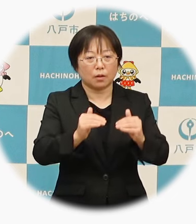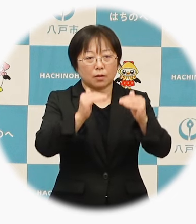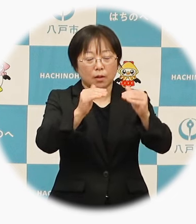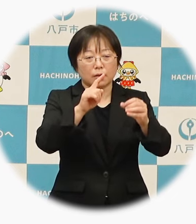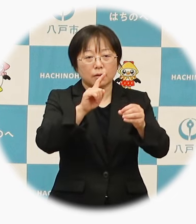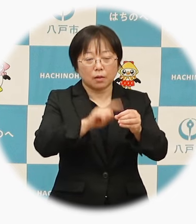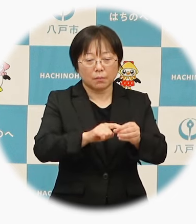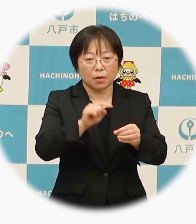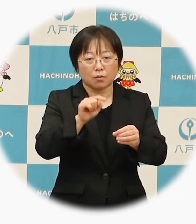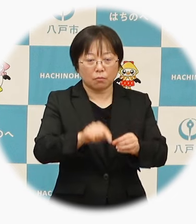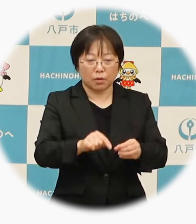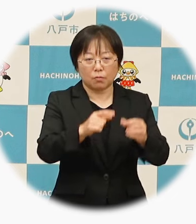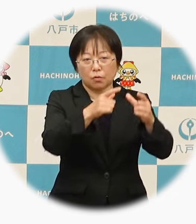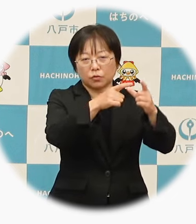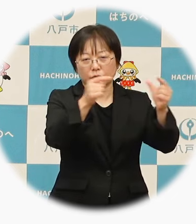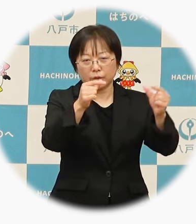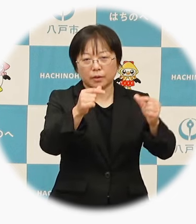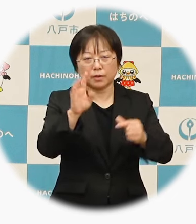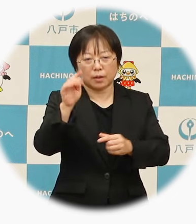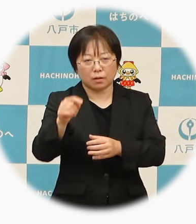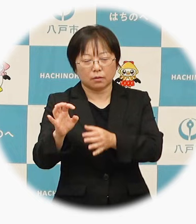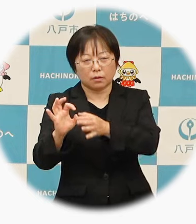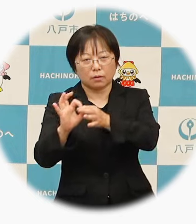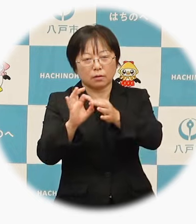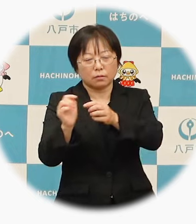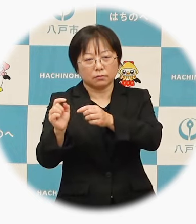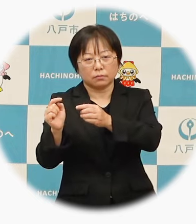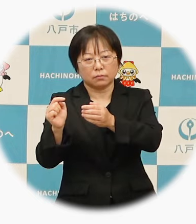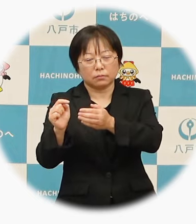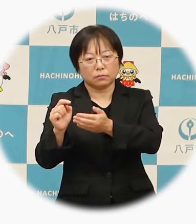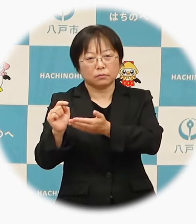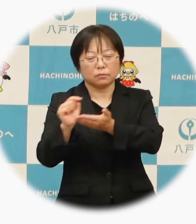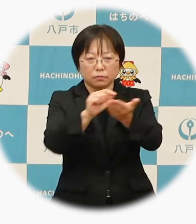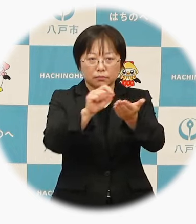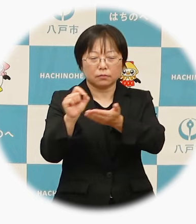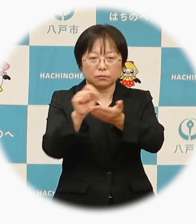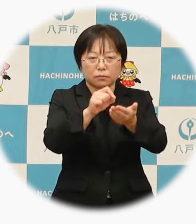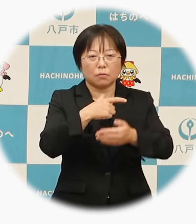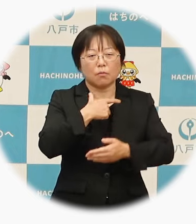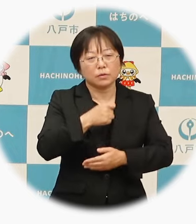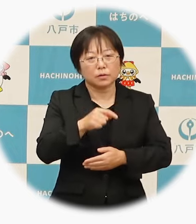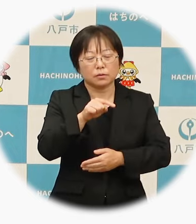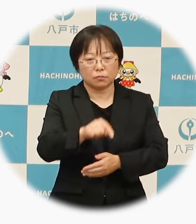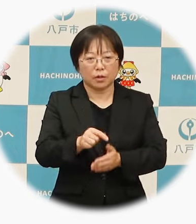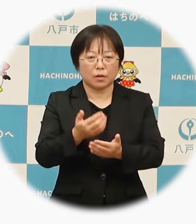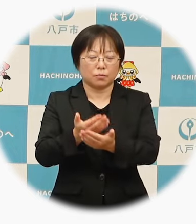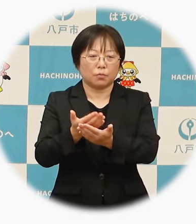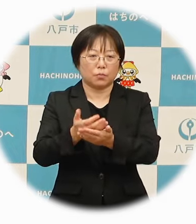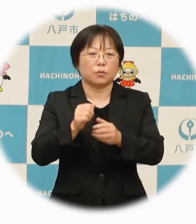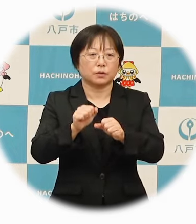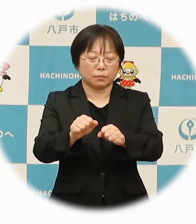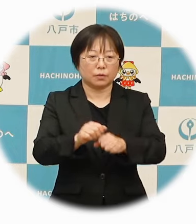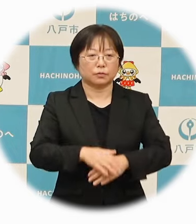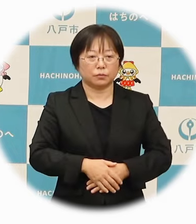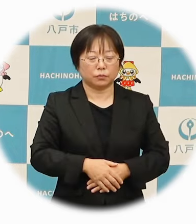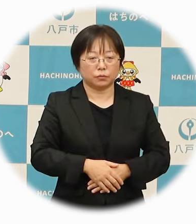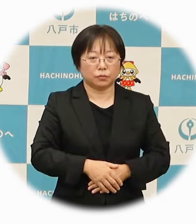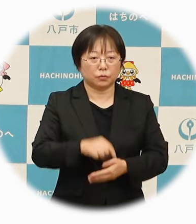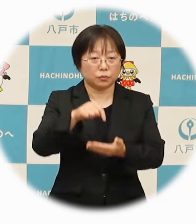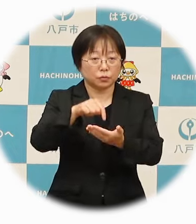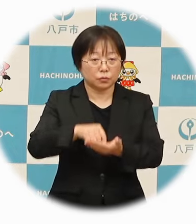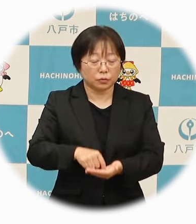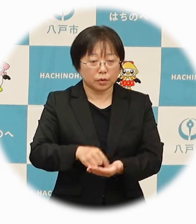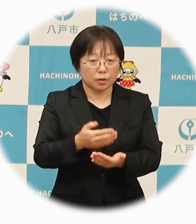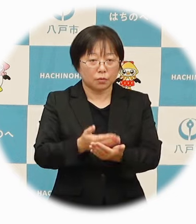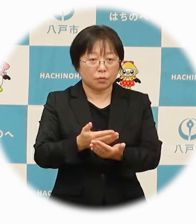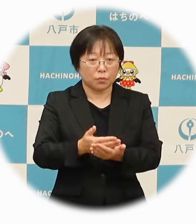国への働きかけについて新規に要望するものであります。次に重点要望の